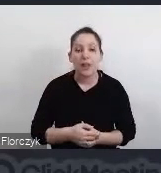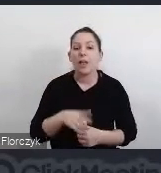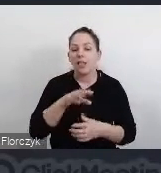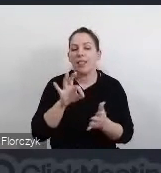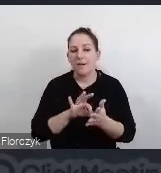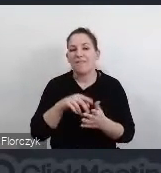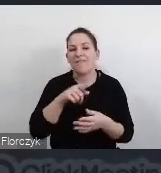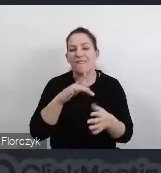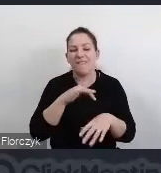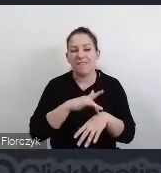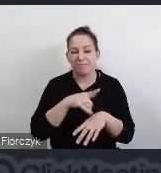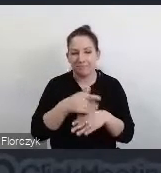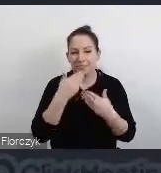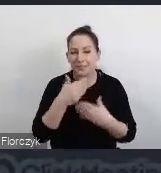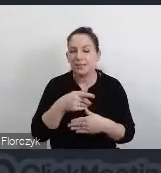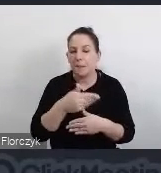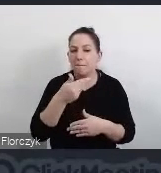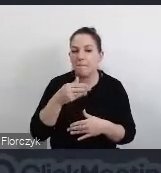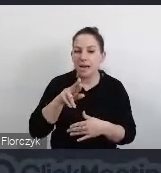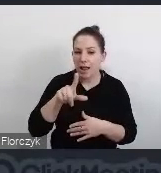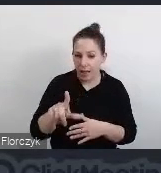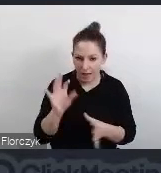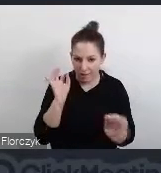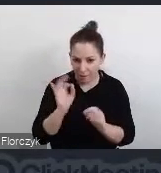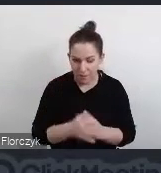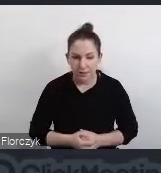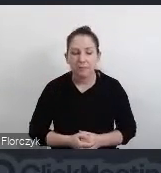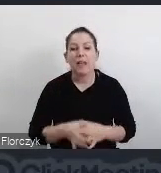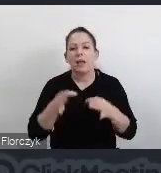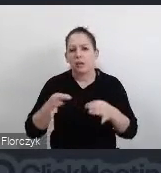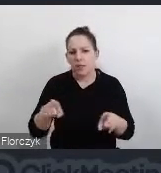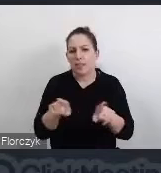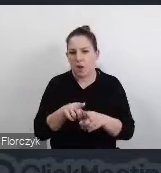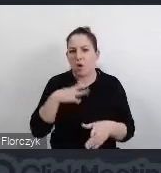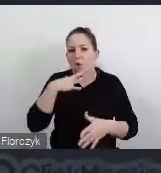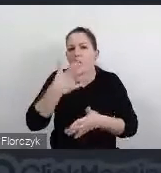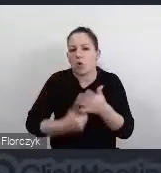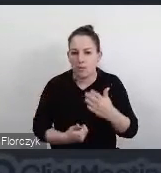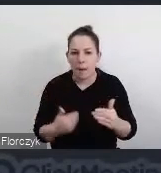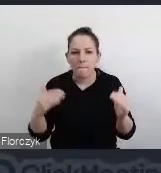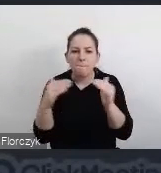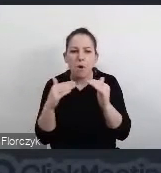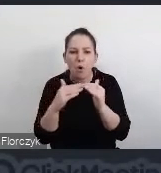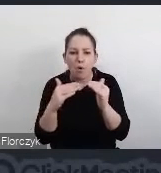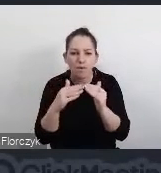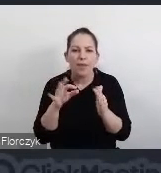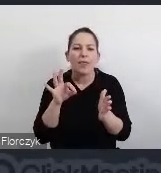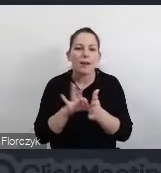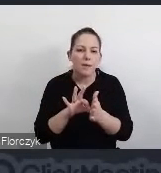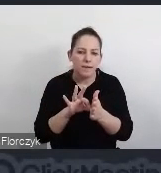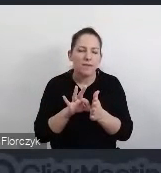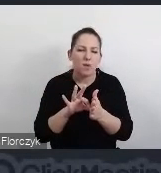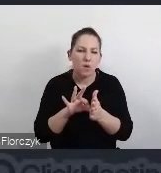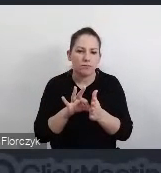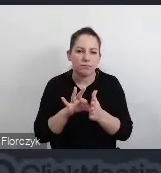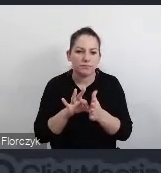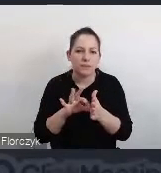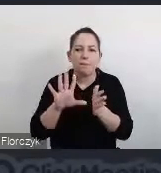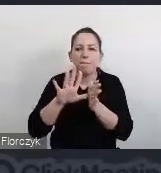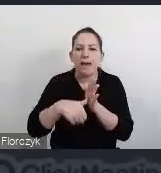właśnie z danych MRL-a. Dzisiaj z tego też korzystamy, no porównuję się tutaj na pewno z